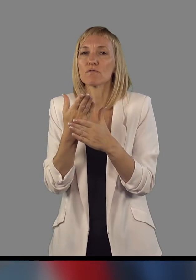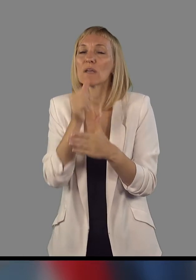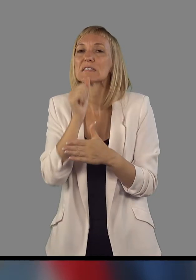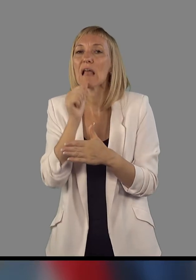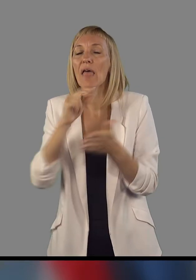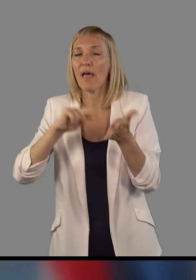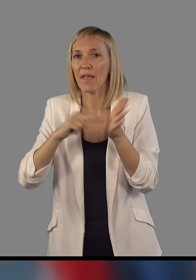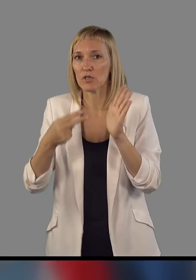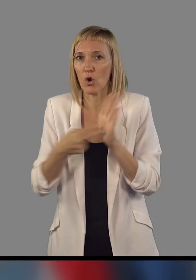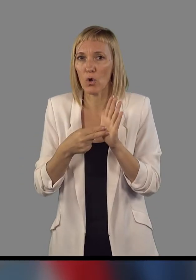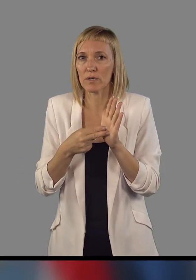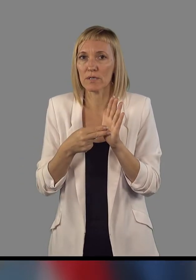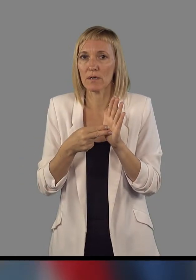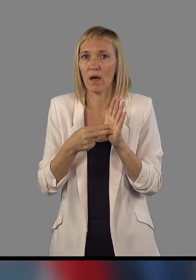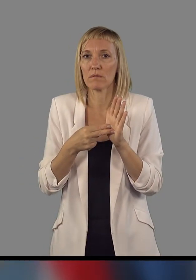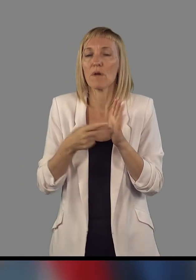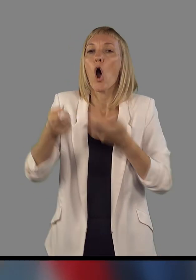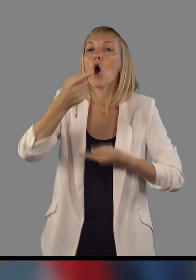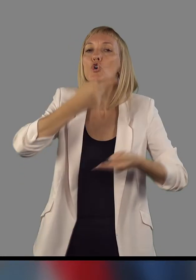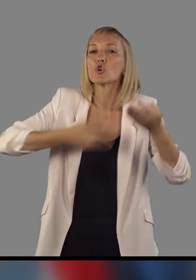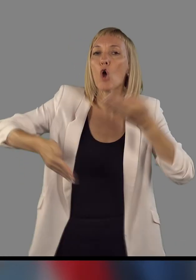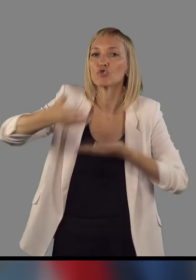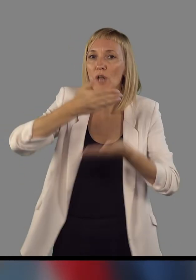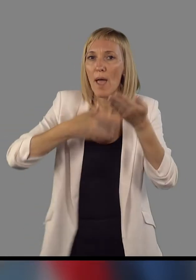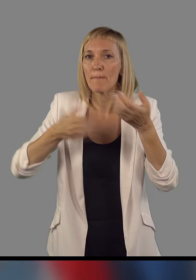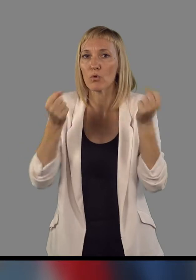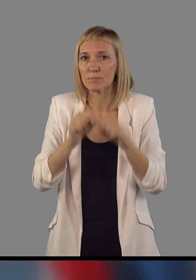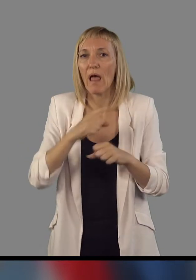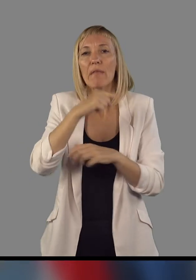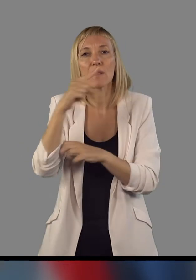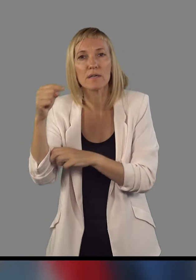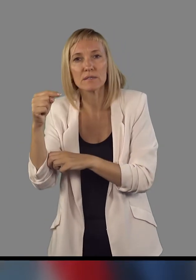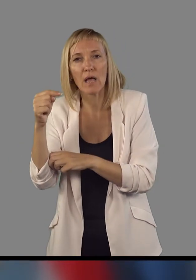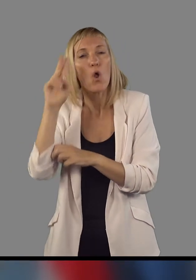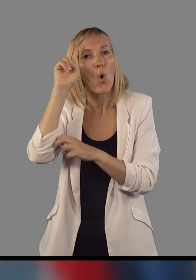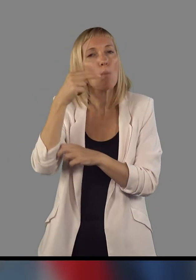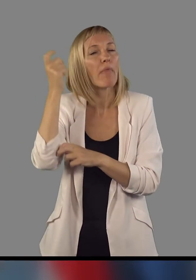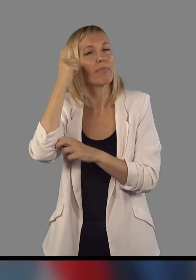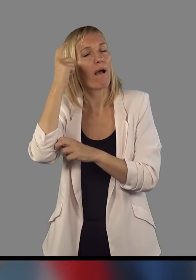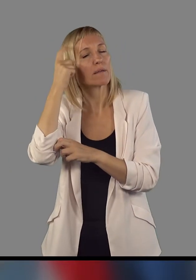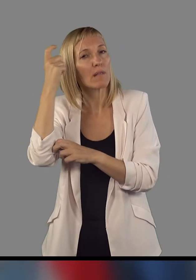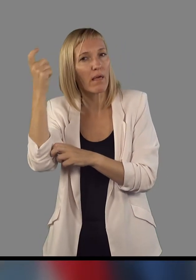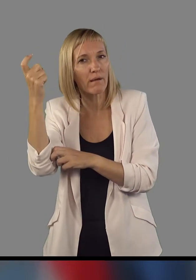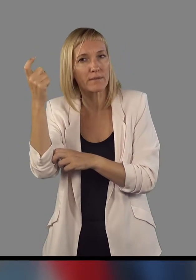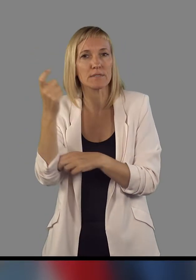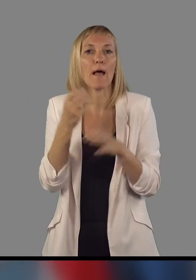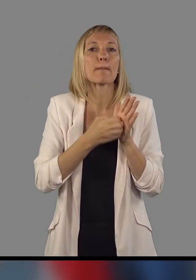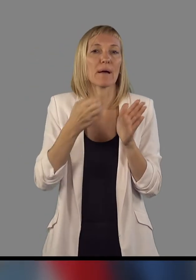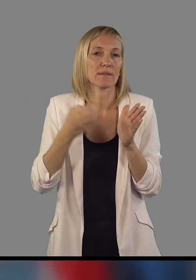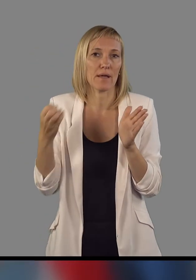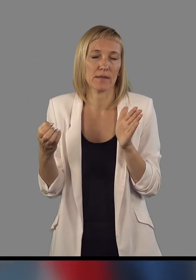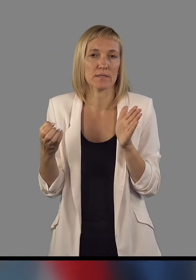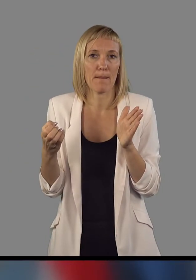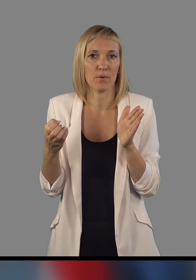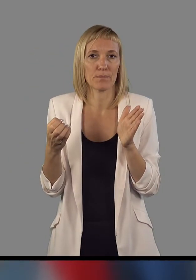tudi razvoju zelenih tehnologij, krožnemu gospodarstvu, recimo digitalizaciji, umetni inteligenci